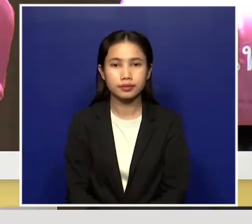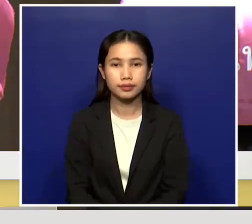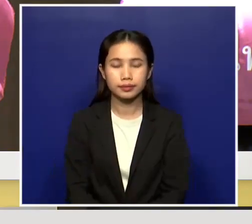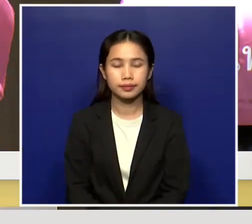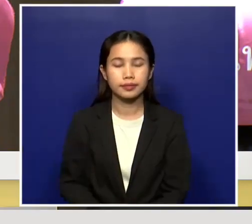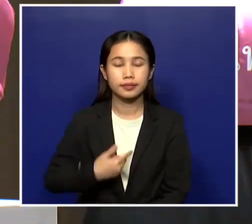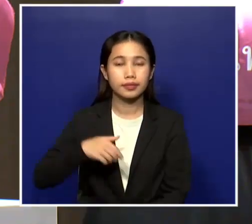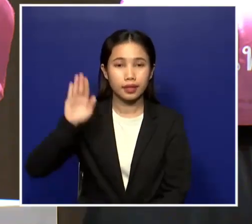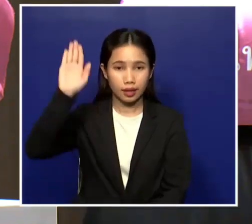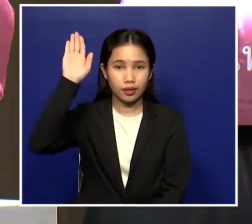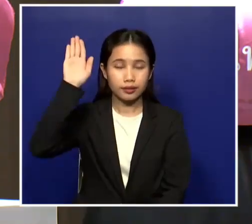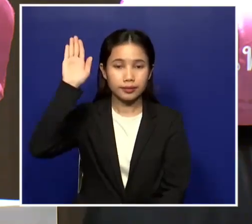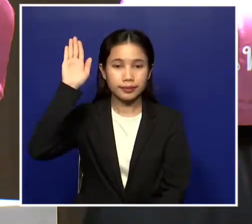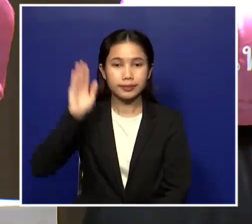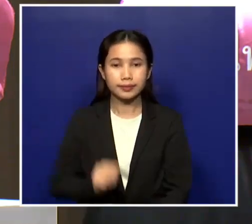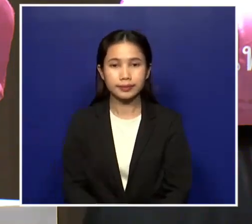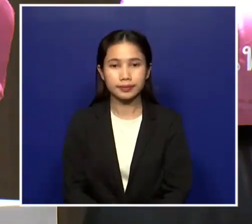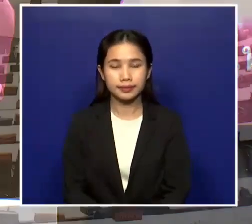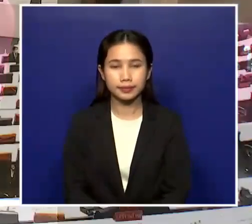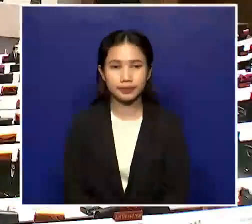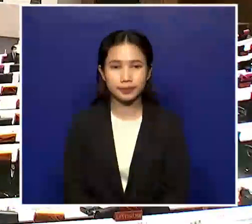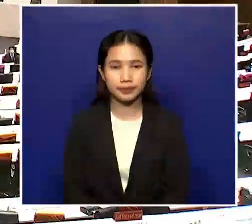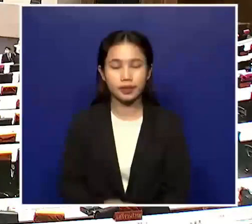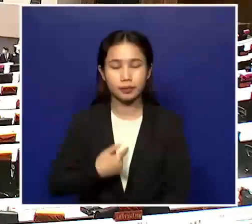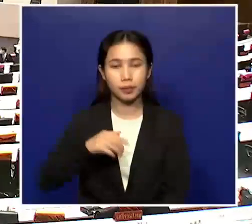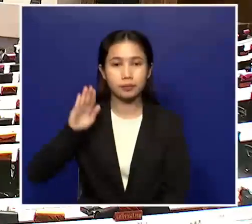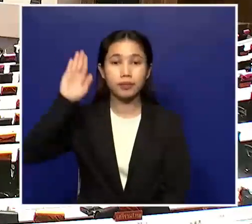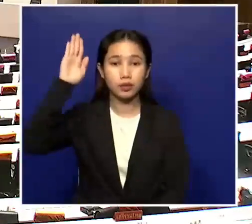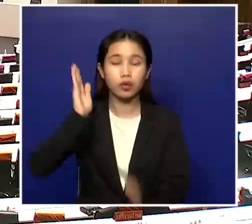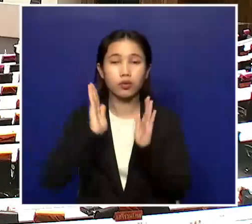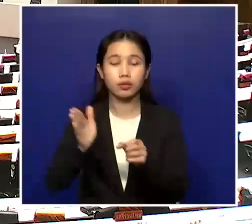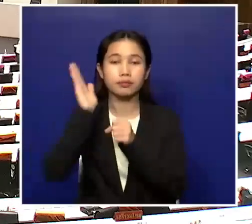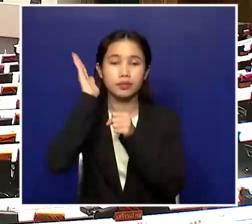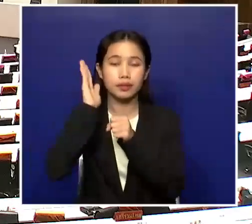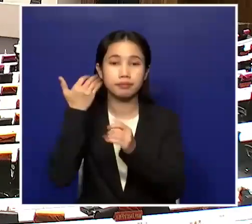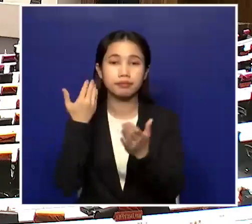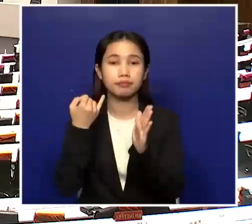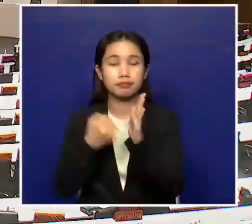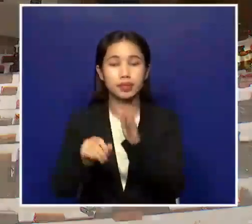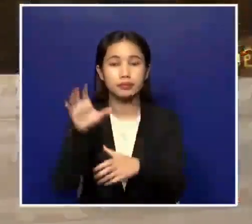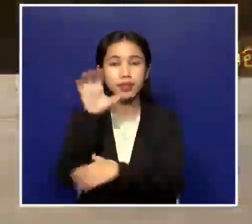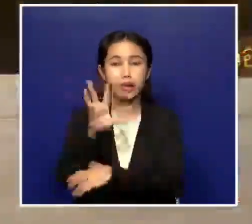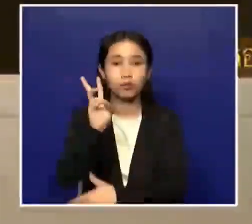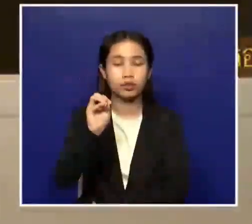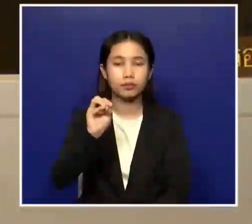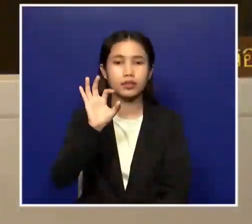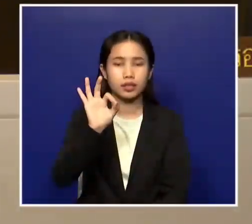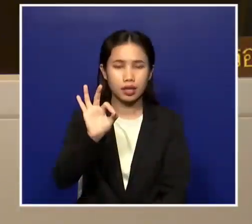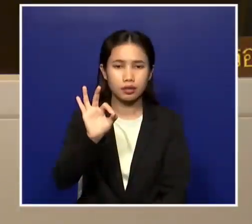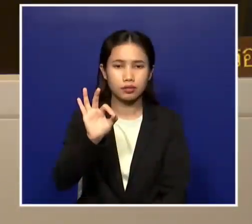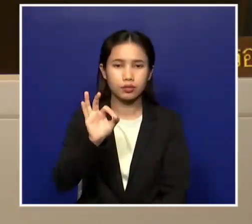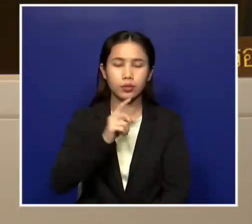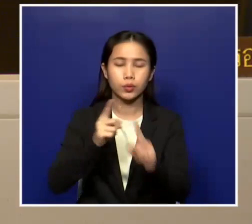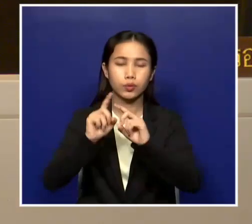ท่านประธานครับ ครับผม ขอประท้วงผู้อภิปรายผิดข้อ69ครับอภิปรายนอกประเด็นครับ